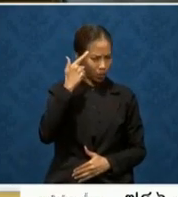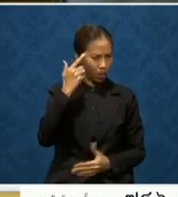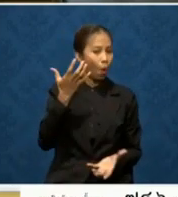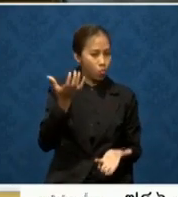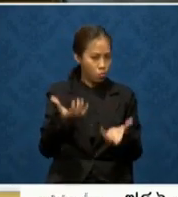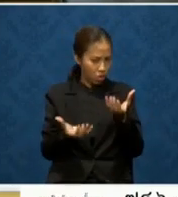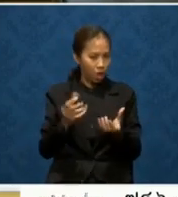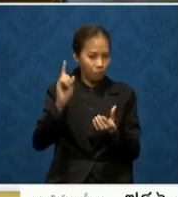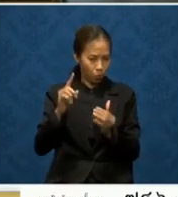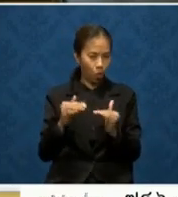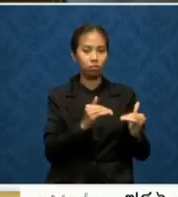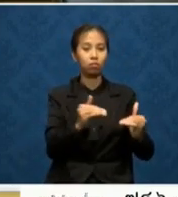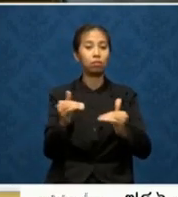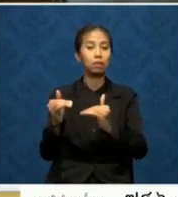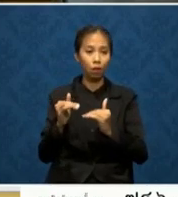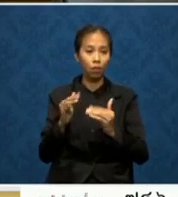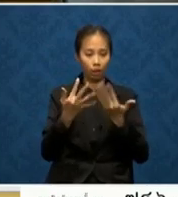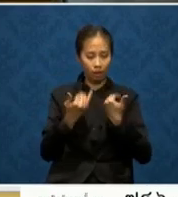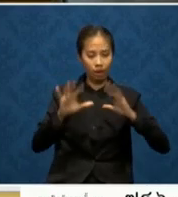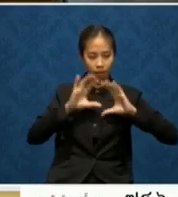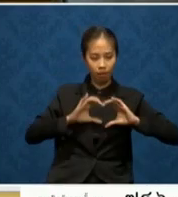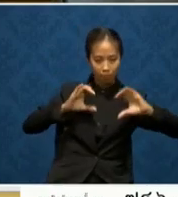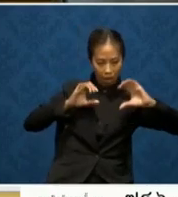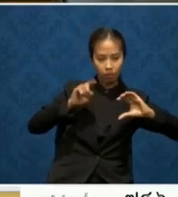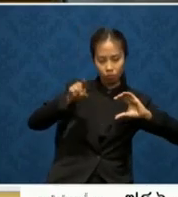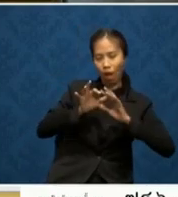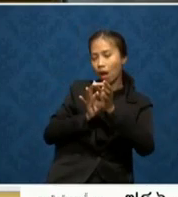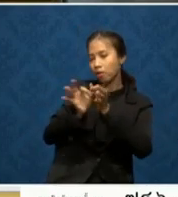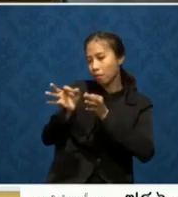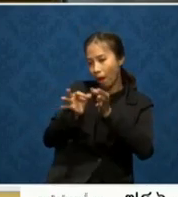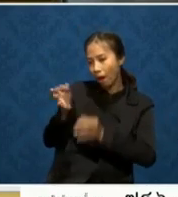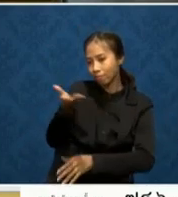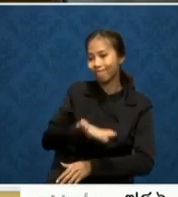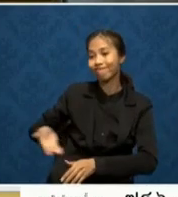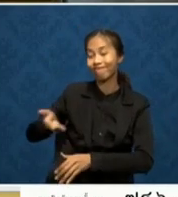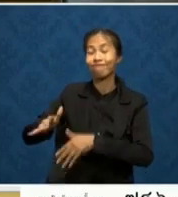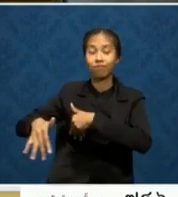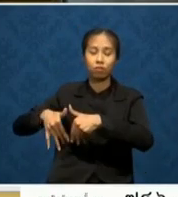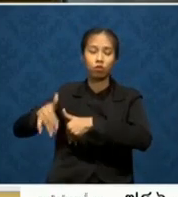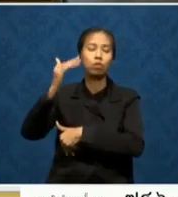ที่รัฐบาลจะต้องอธิบายต่อพี่น้องประชาชน